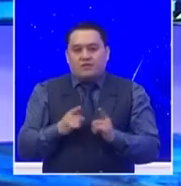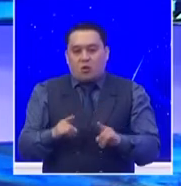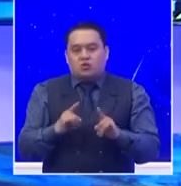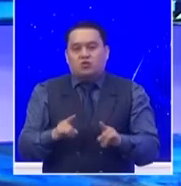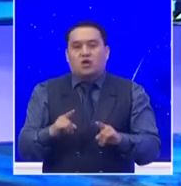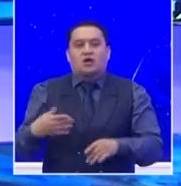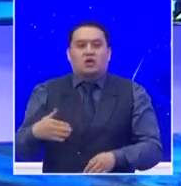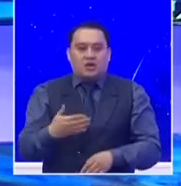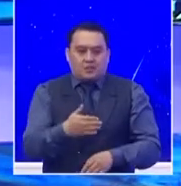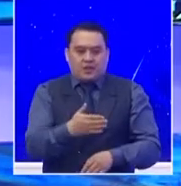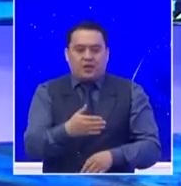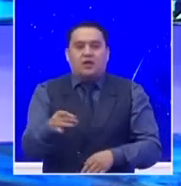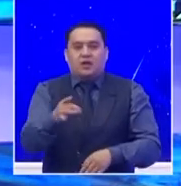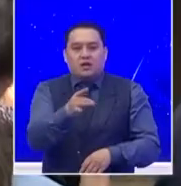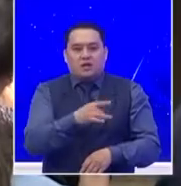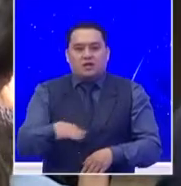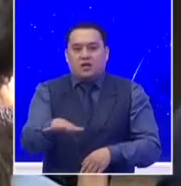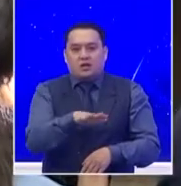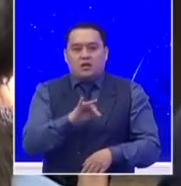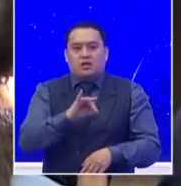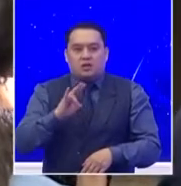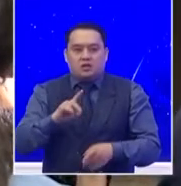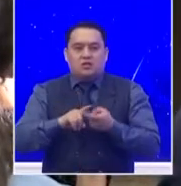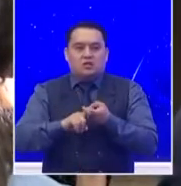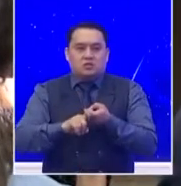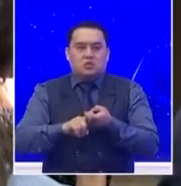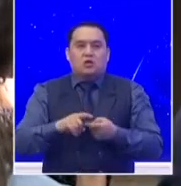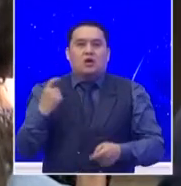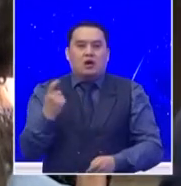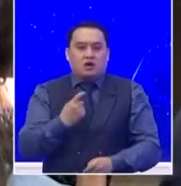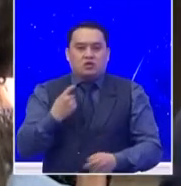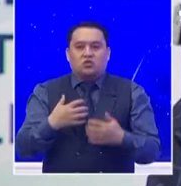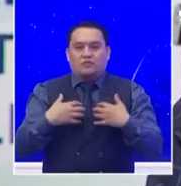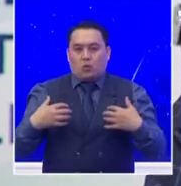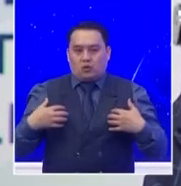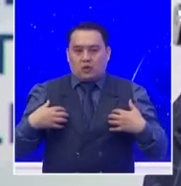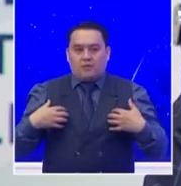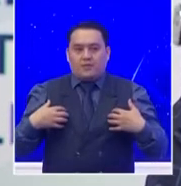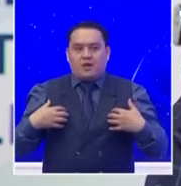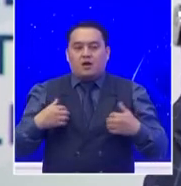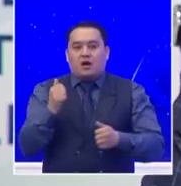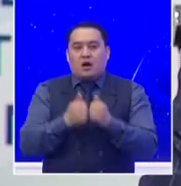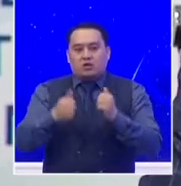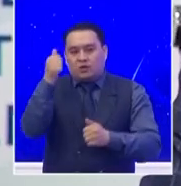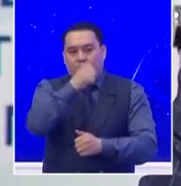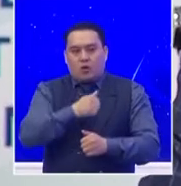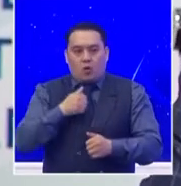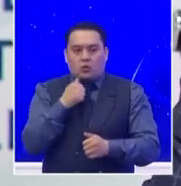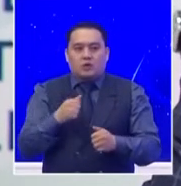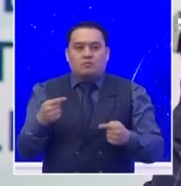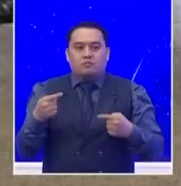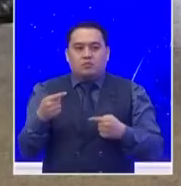брифинга сообщили сотрудники региональной территориальной инспекции лесного хозяйства и животного мира. Ежегодно в этот промежуток